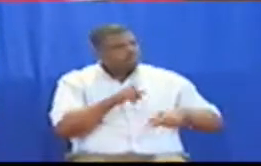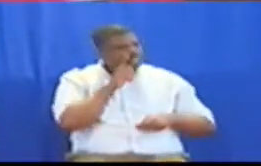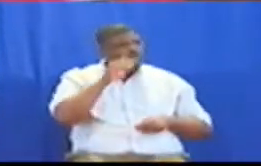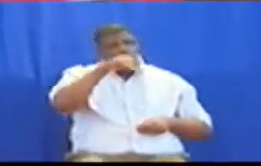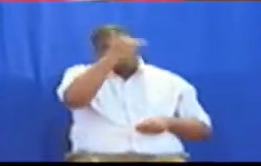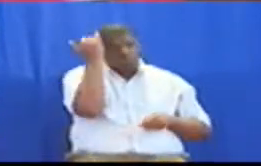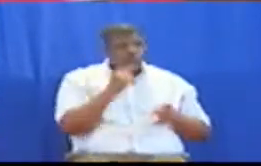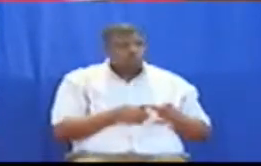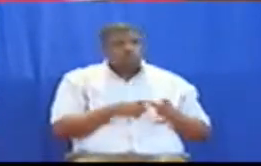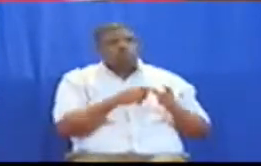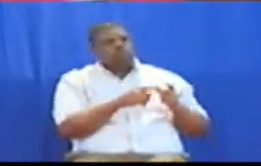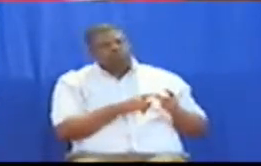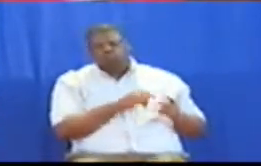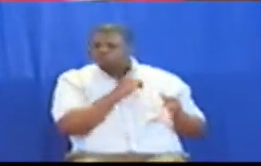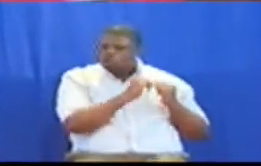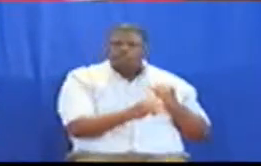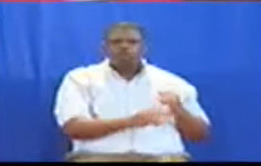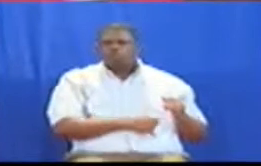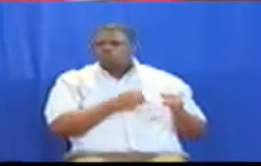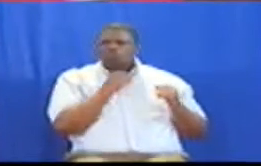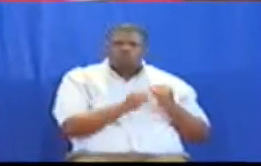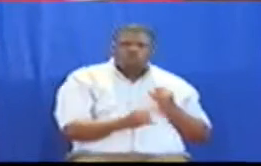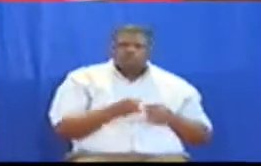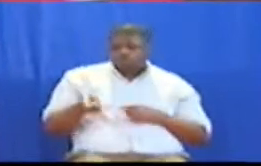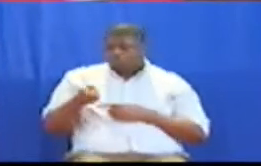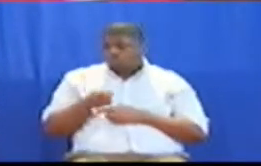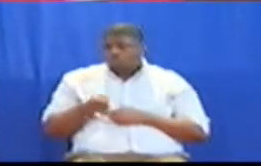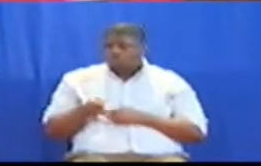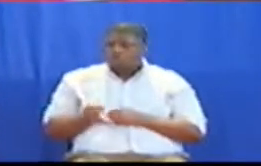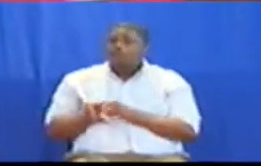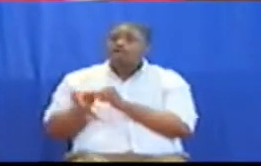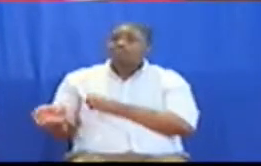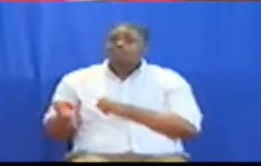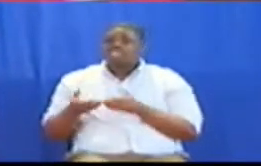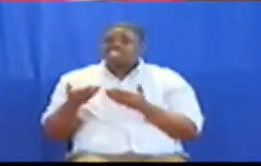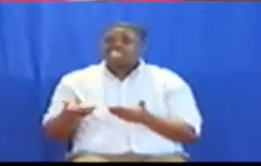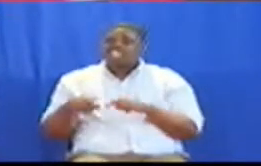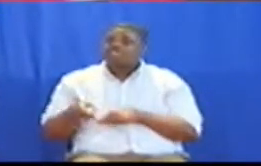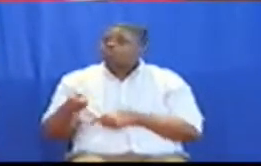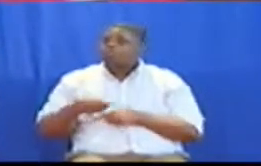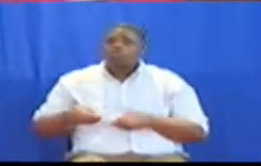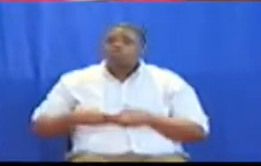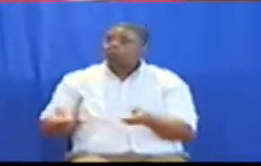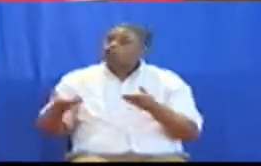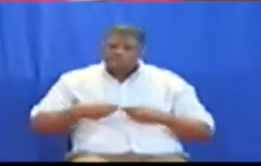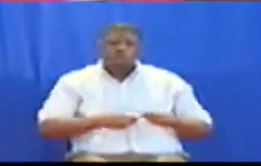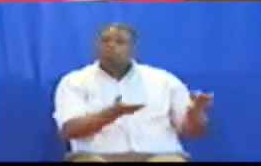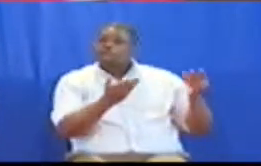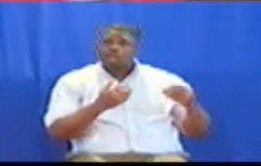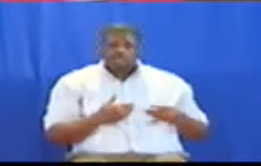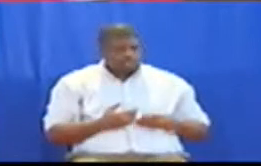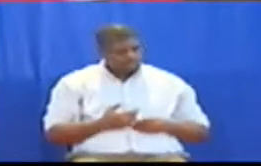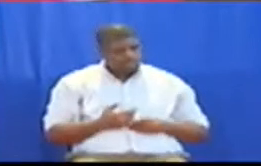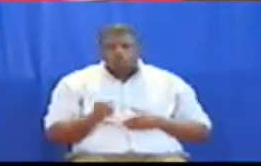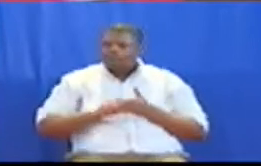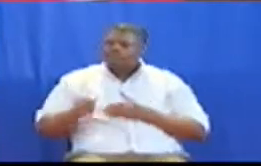leo mgomo, kesho mgomo. Zamani mikopo ilikuwa inatolewa kwa matabaka, sasa hizi mikopo hamna kutoa kwa matabaka. Kwa hiyo wanafunzi